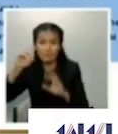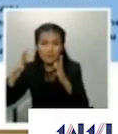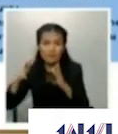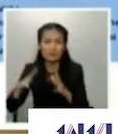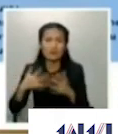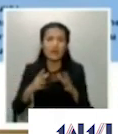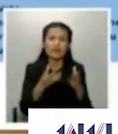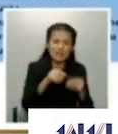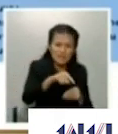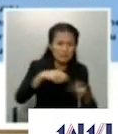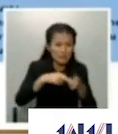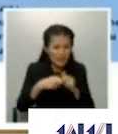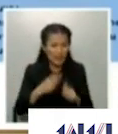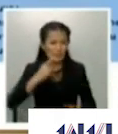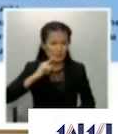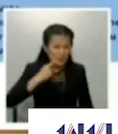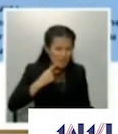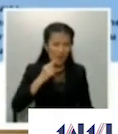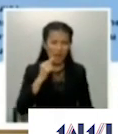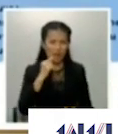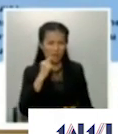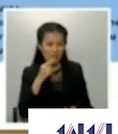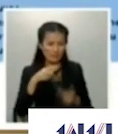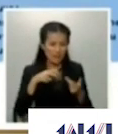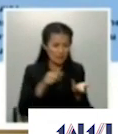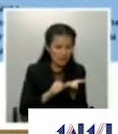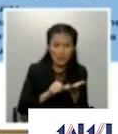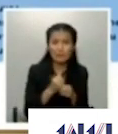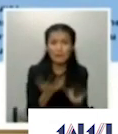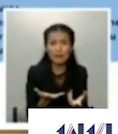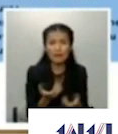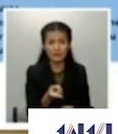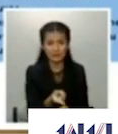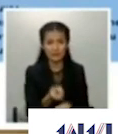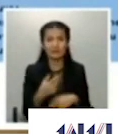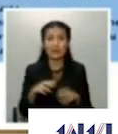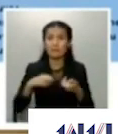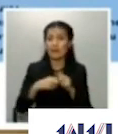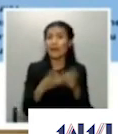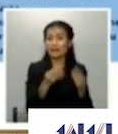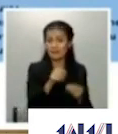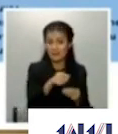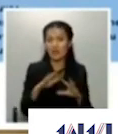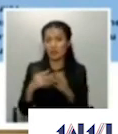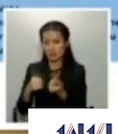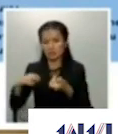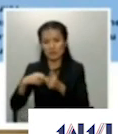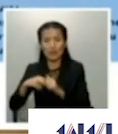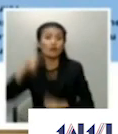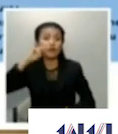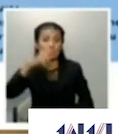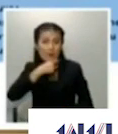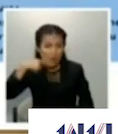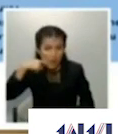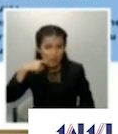ค็มจะแก้อย่างไรในขณะเดียวกันนั้นเนี่ยเราได้บอกแล้วว่าภัยแล้งที่เกิดขึ้น